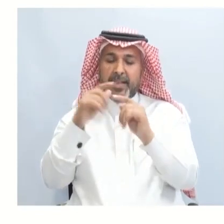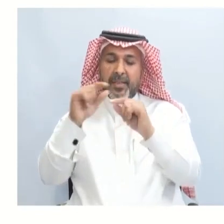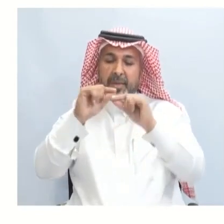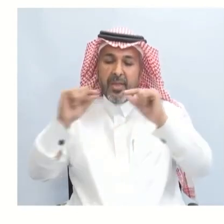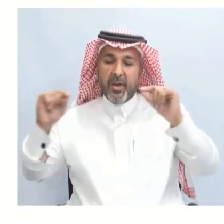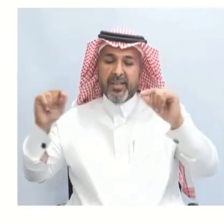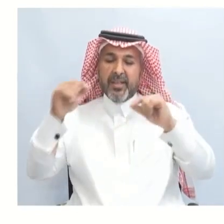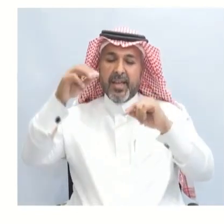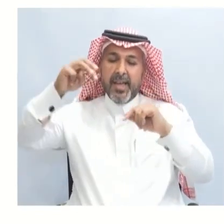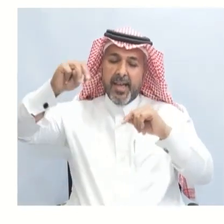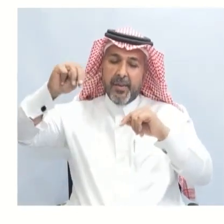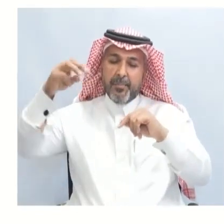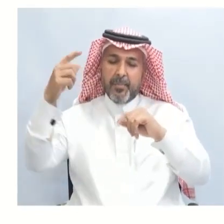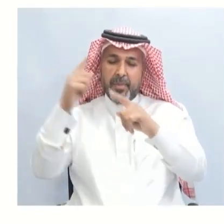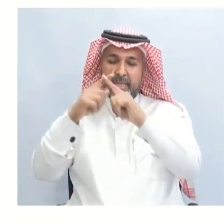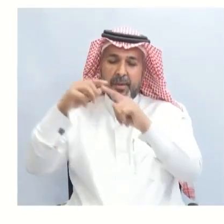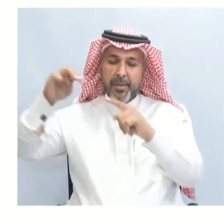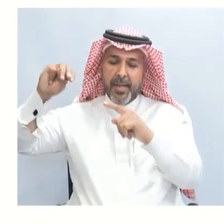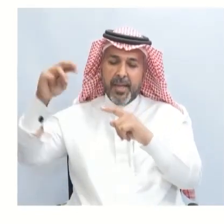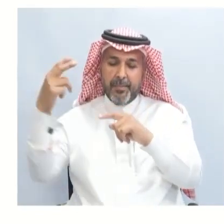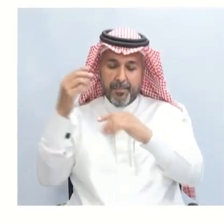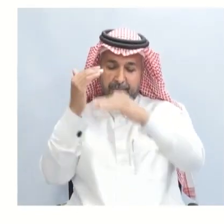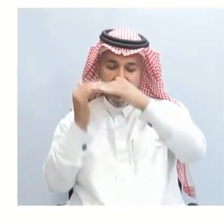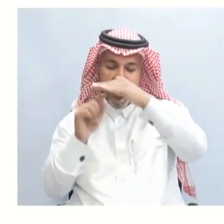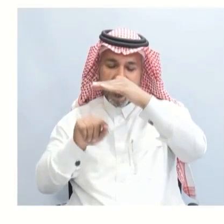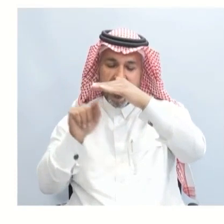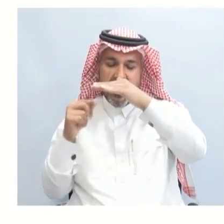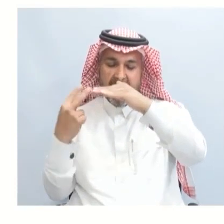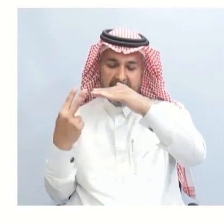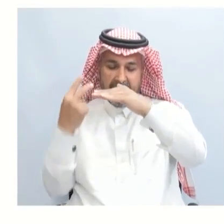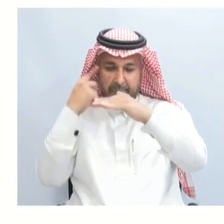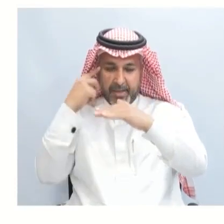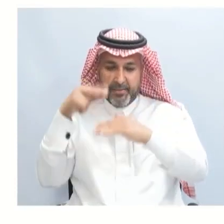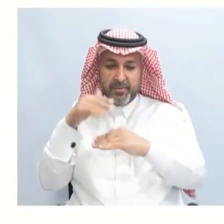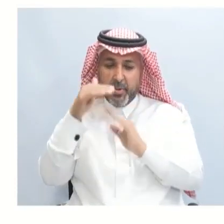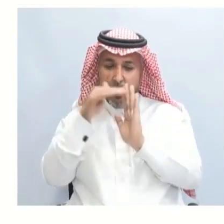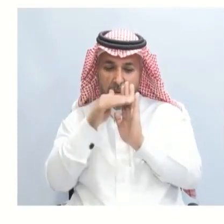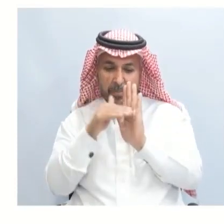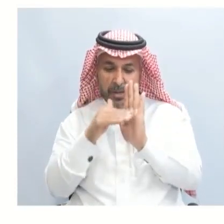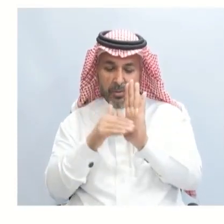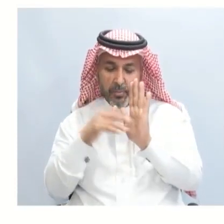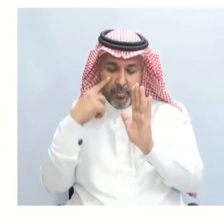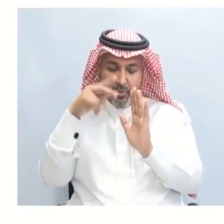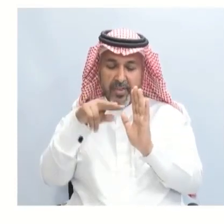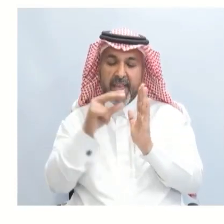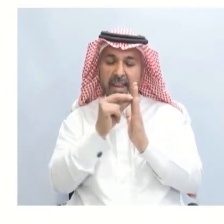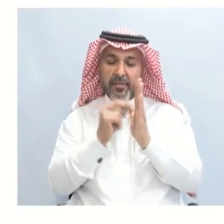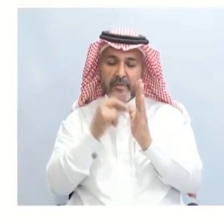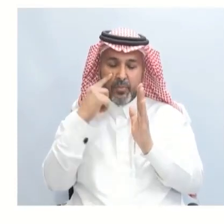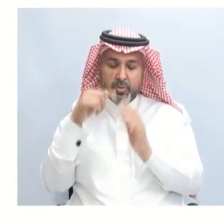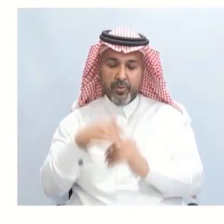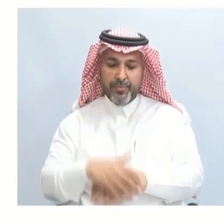اذا وحده قوه في وحده ماذا في وحده المسافه على مربع وحده الكتل بالتعويض نحصل على